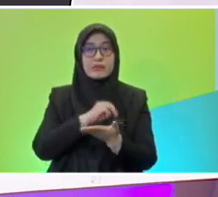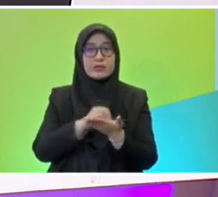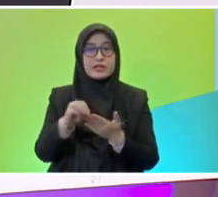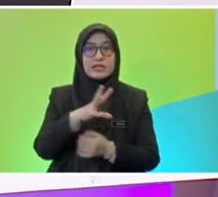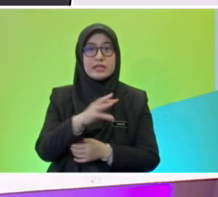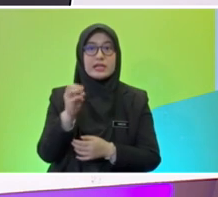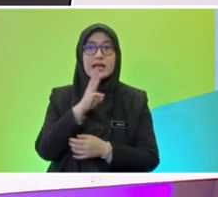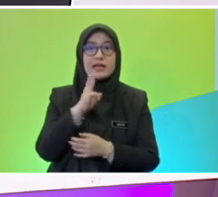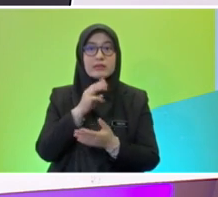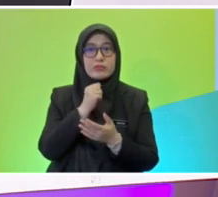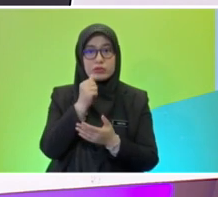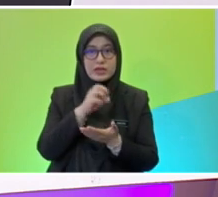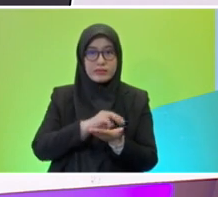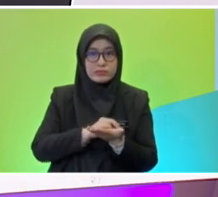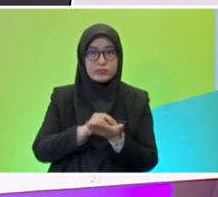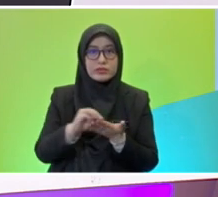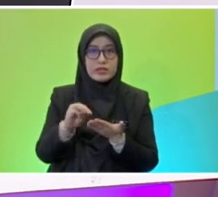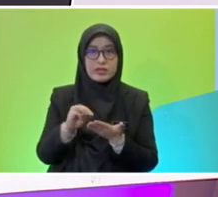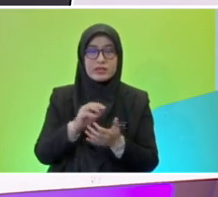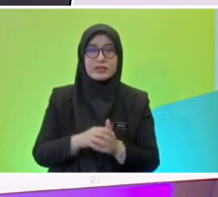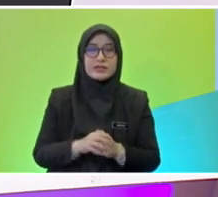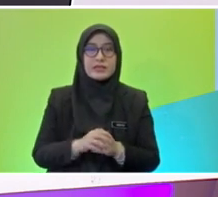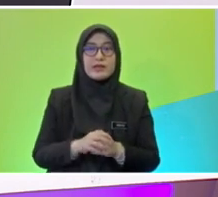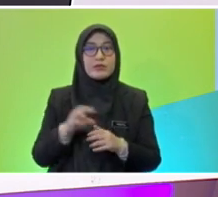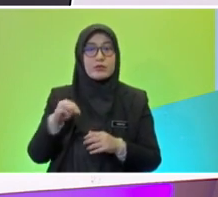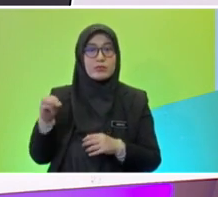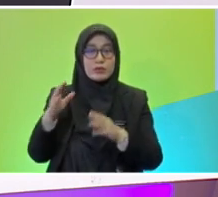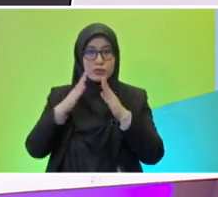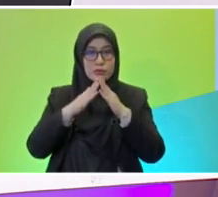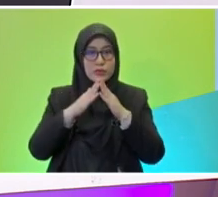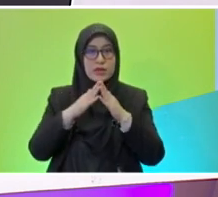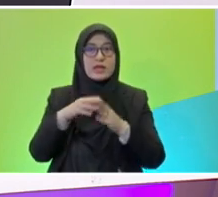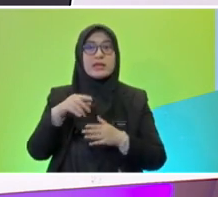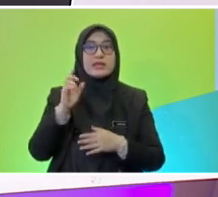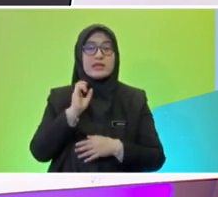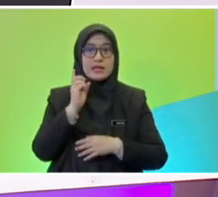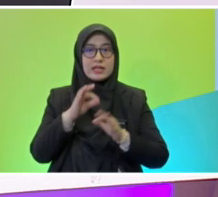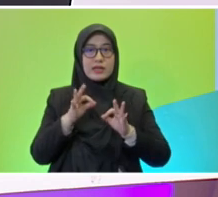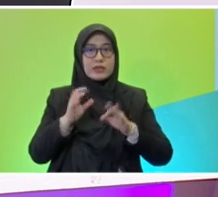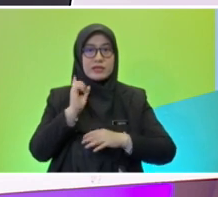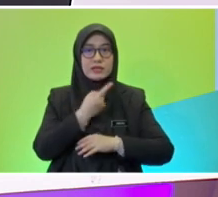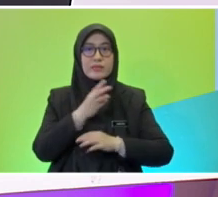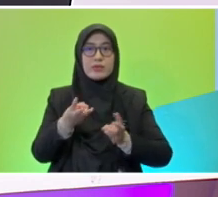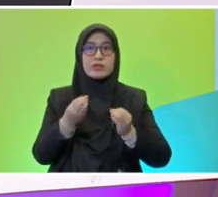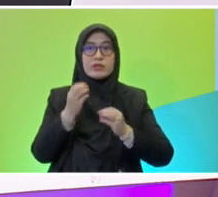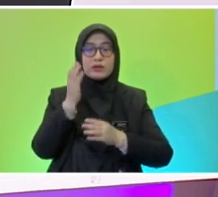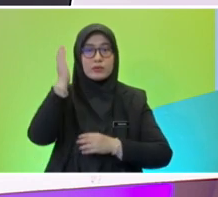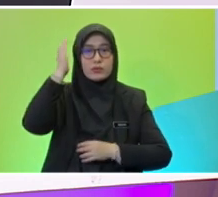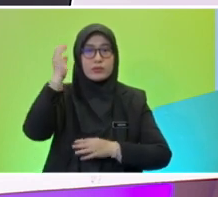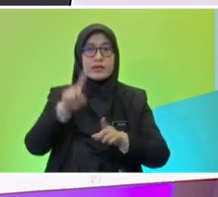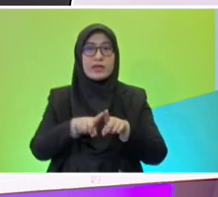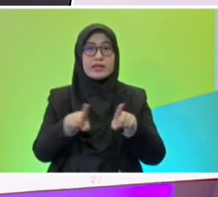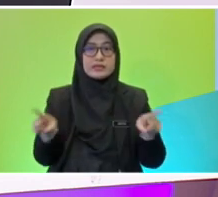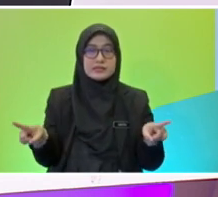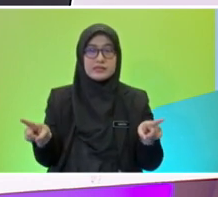rumah kalau kita enggak tahu perbedaan sama ada ai mutlak ataupun ai bukan mutlak enggak tanya